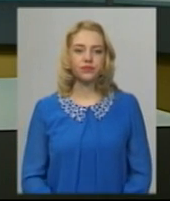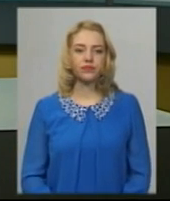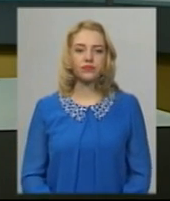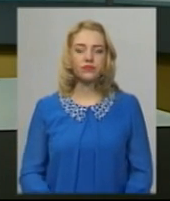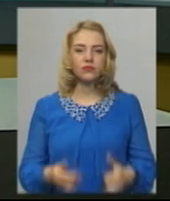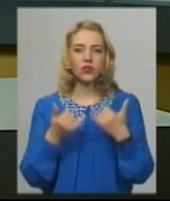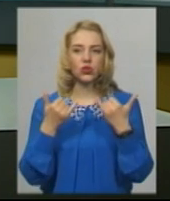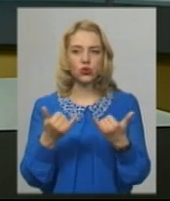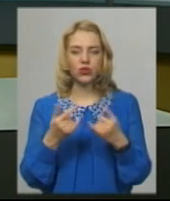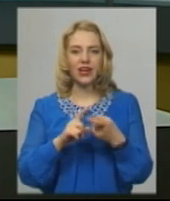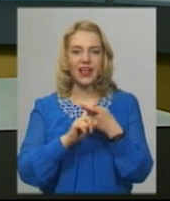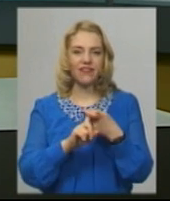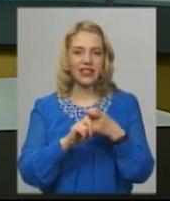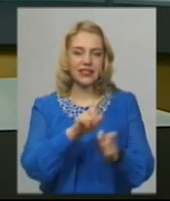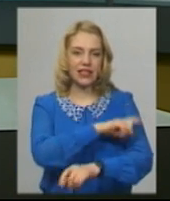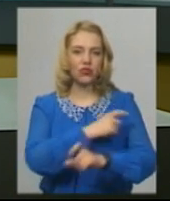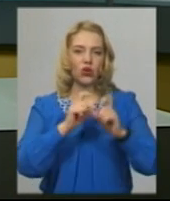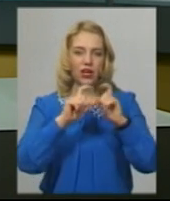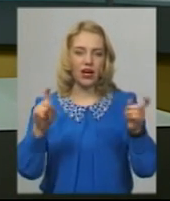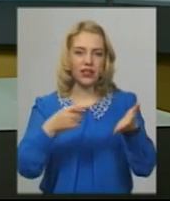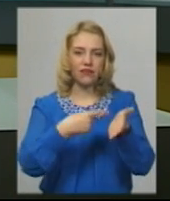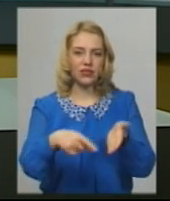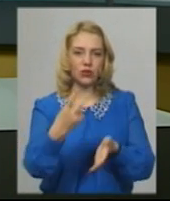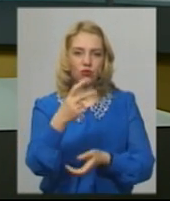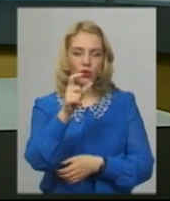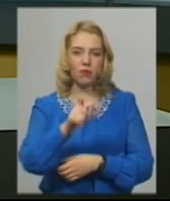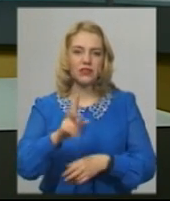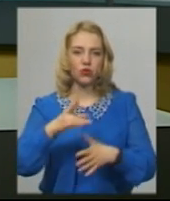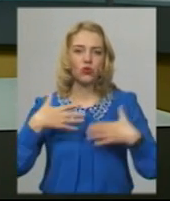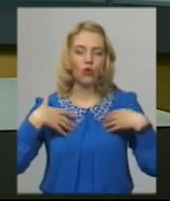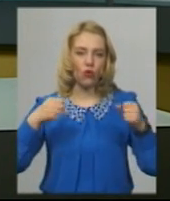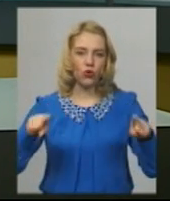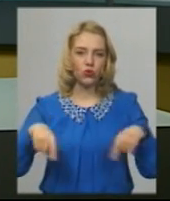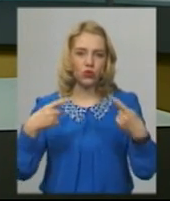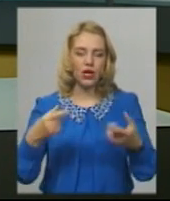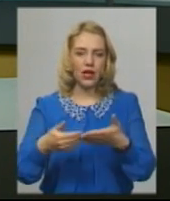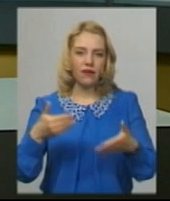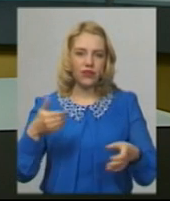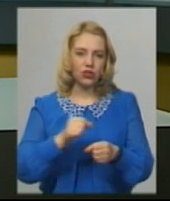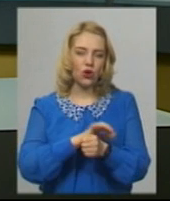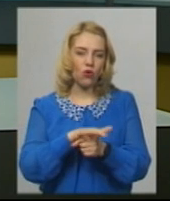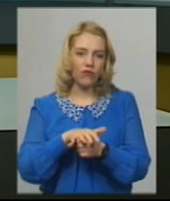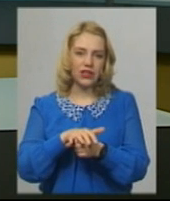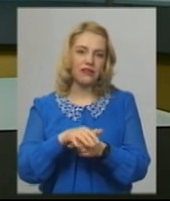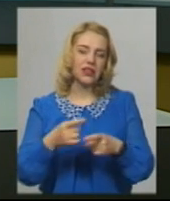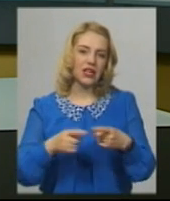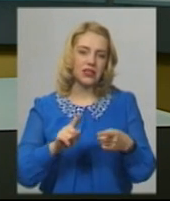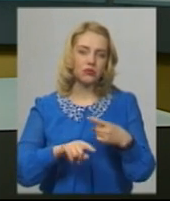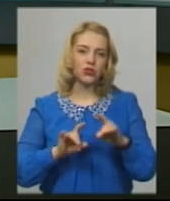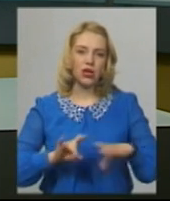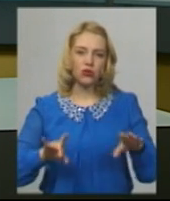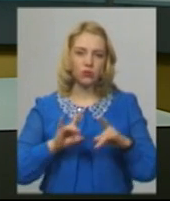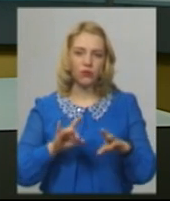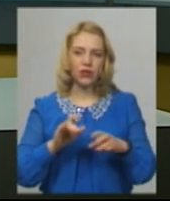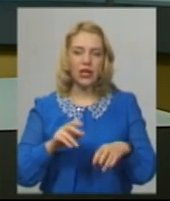Сьогодні з інфекційної лікарні ви описали двох пацієнтів, котрі одужали від COVID-19. Про це Суспільному розповіла начальниця